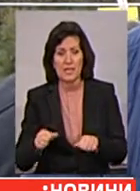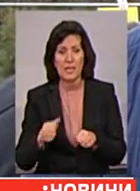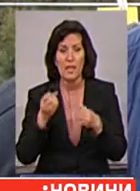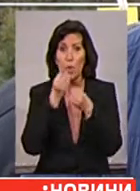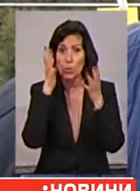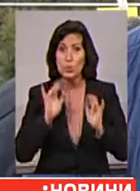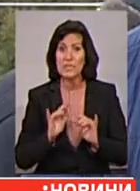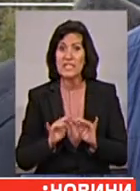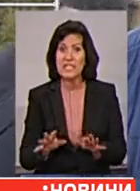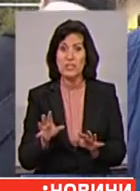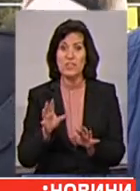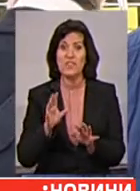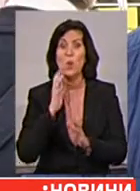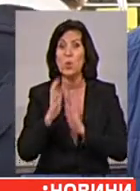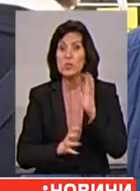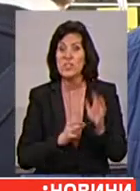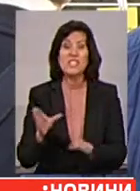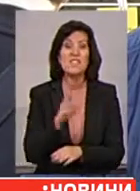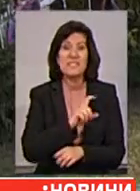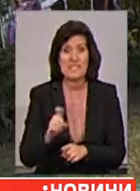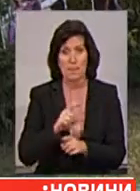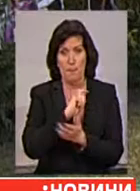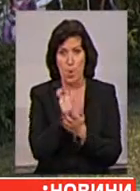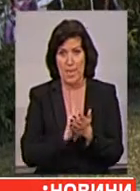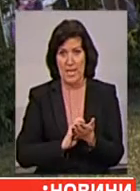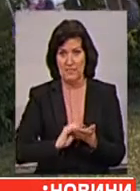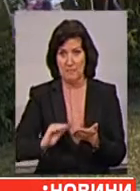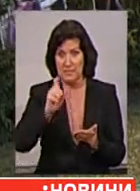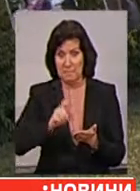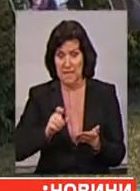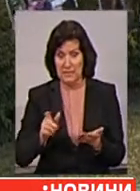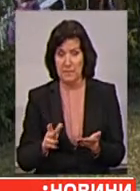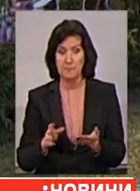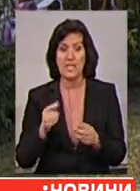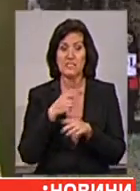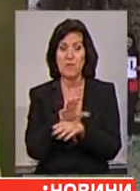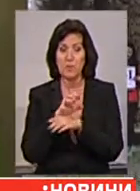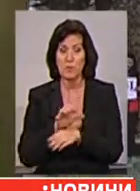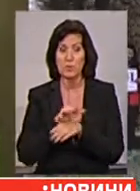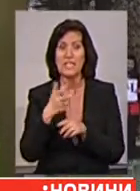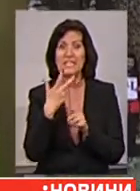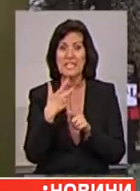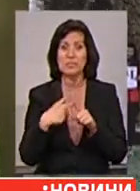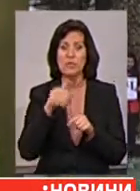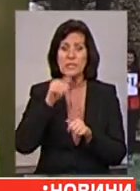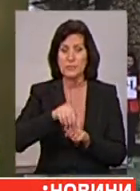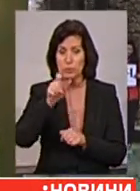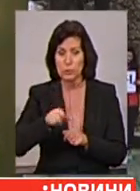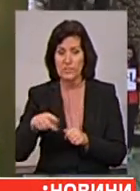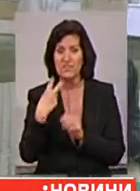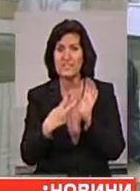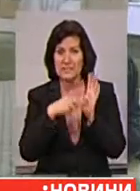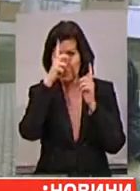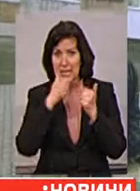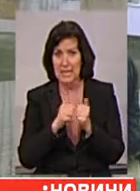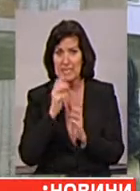культурних діячів у світі, взагалі, серед всіх поетів, письменників. Свої фотографії на тлі пам'ятників надіслало понад 3,5 тисячі людей з 27